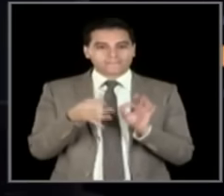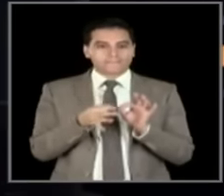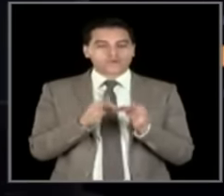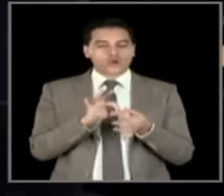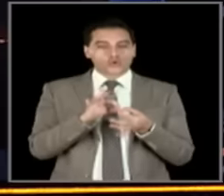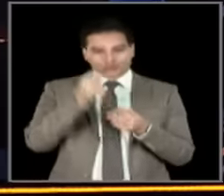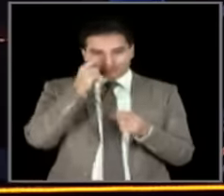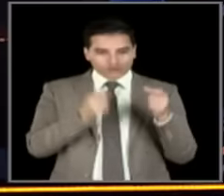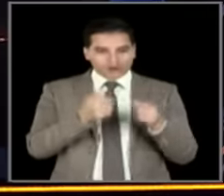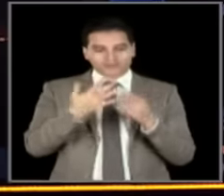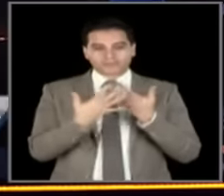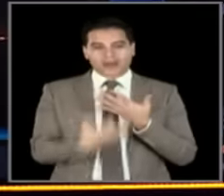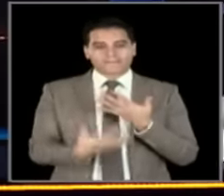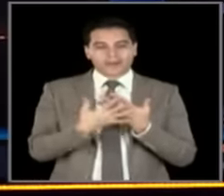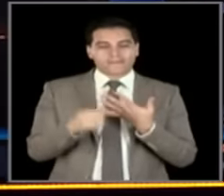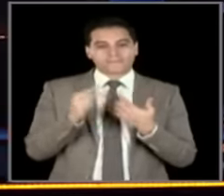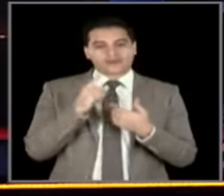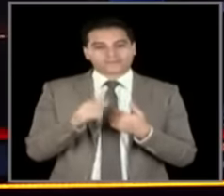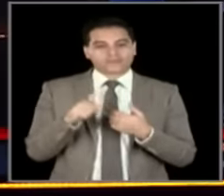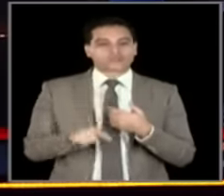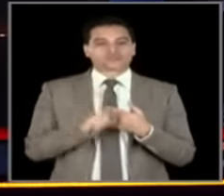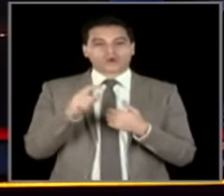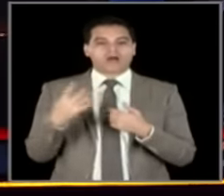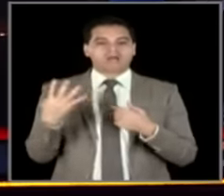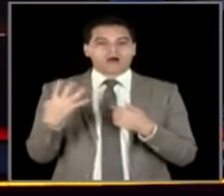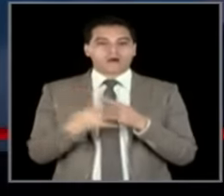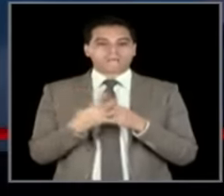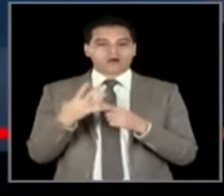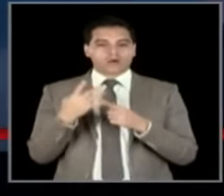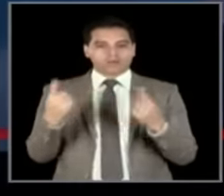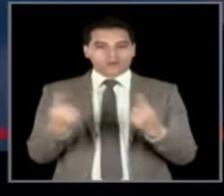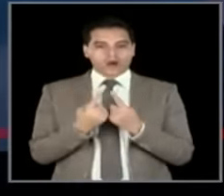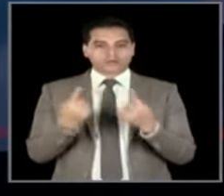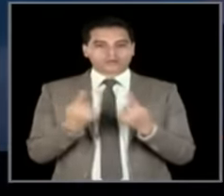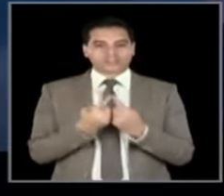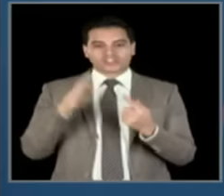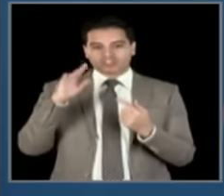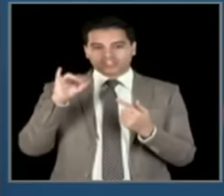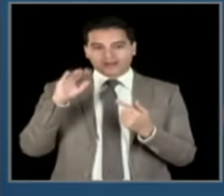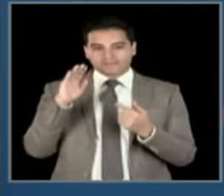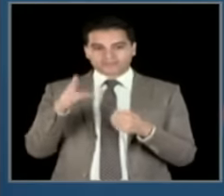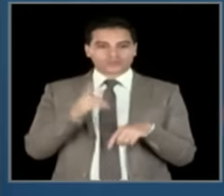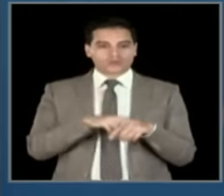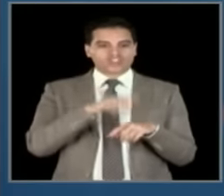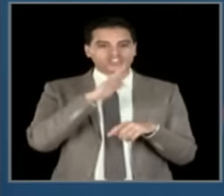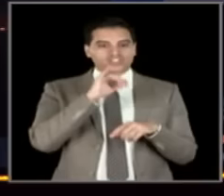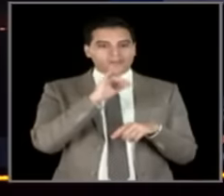350,000,000 مستخدم. سؤال الرابع: 1-1 شمس وشمس.